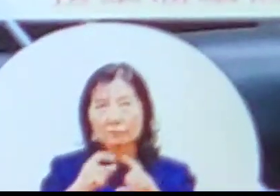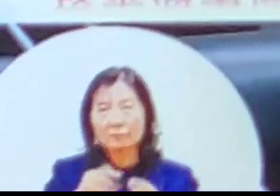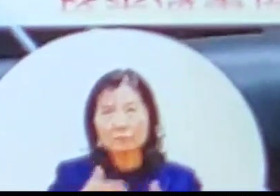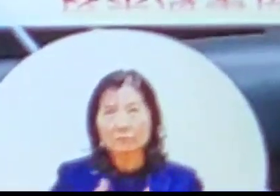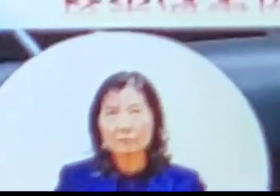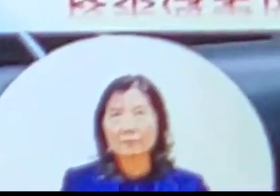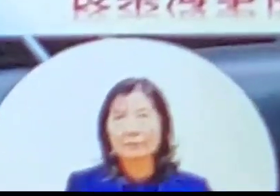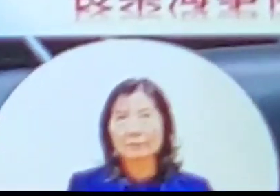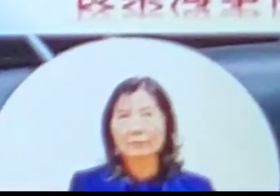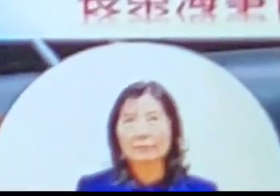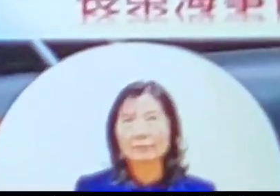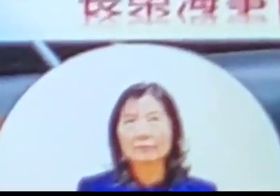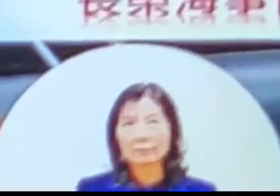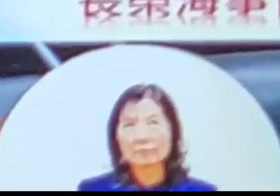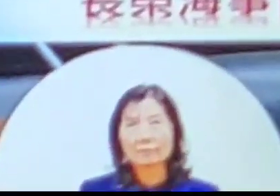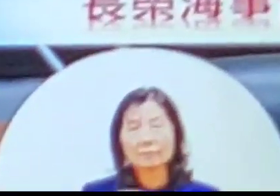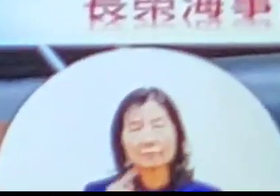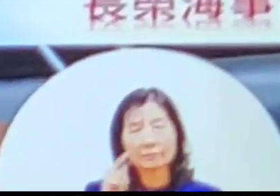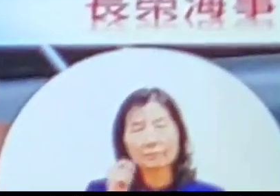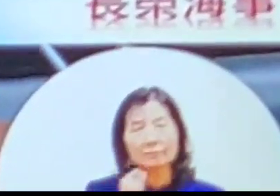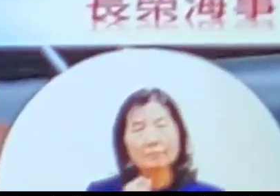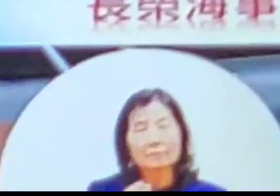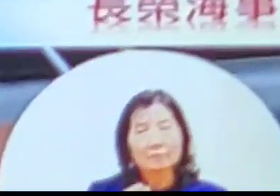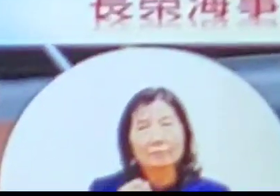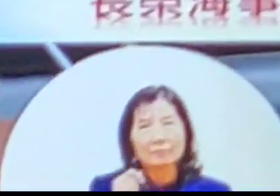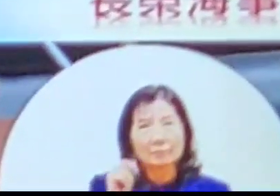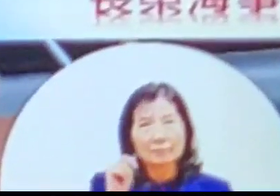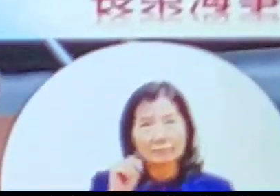表示你这个肯定啊。